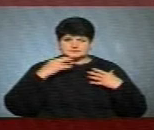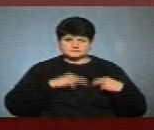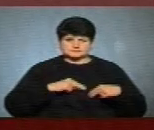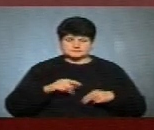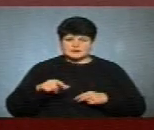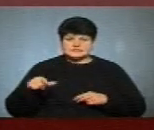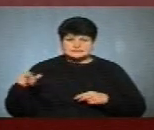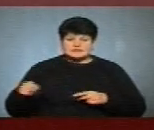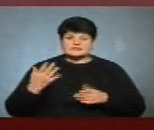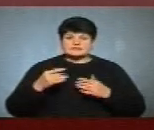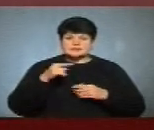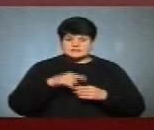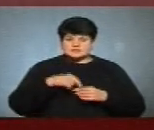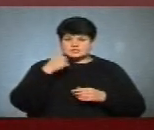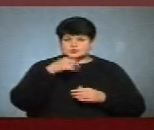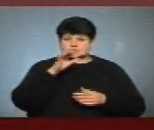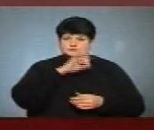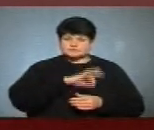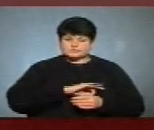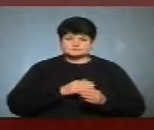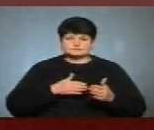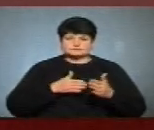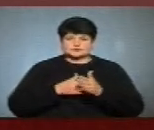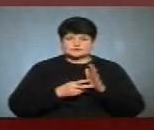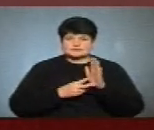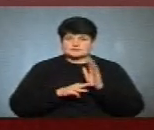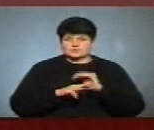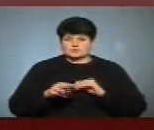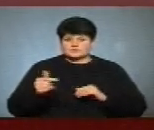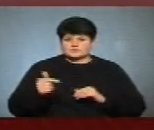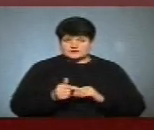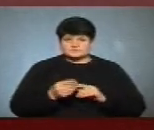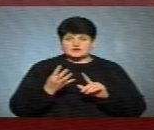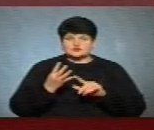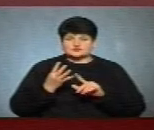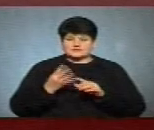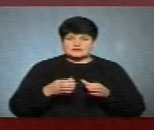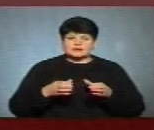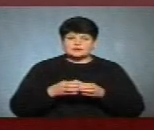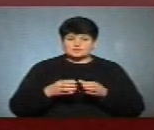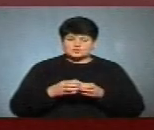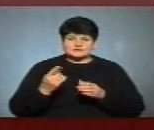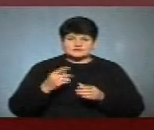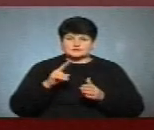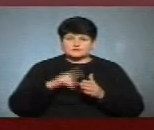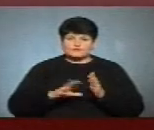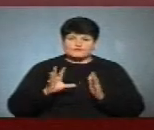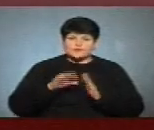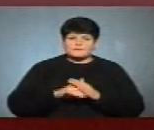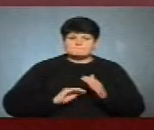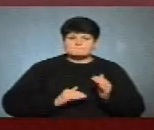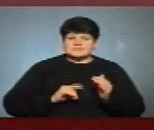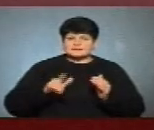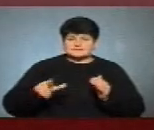найманих працівників, але їхній річний дохід не повинен перевищувати 7 000 000 гривень. І в четверту групу платників єдиного податку входять підприємці,